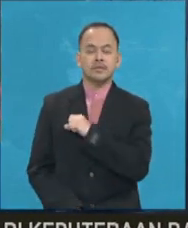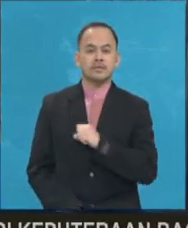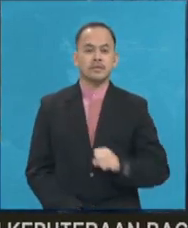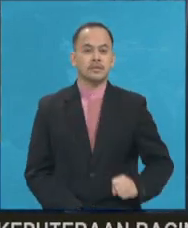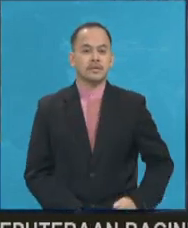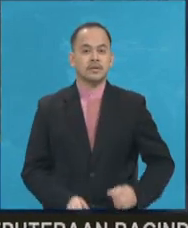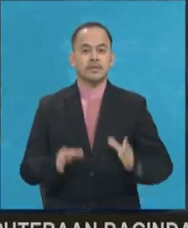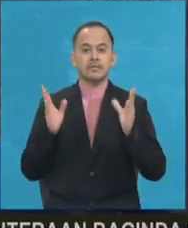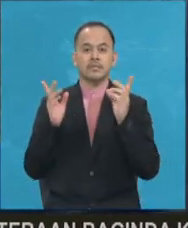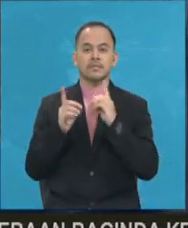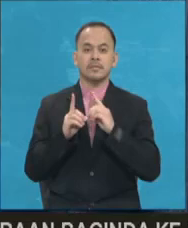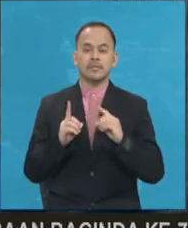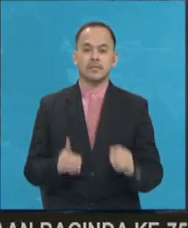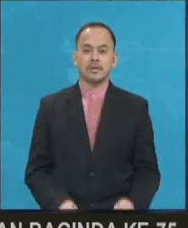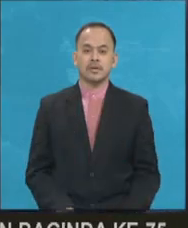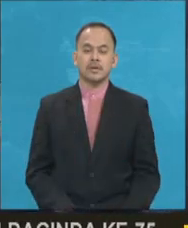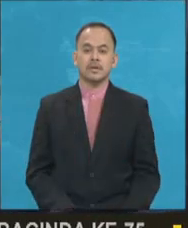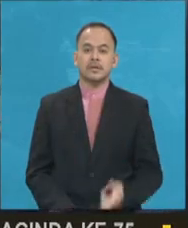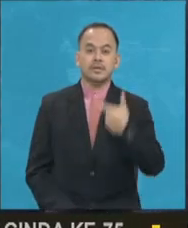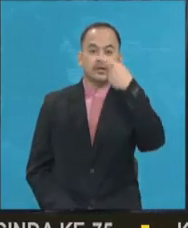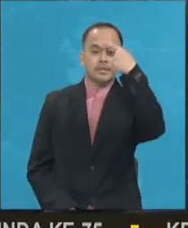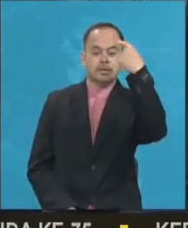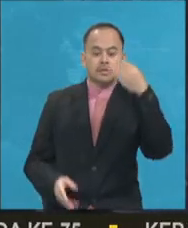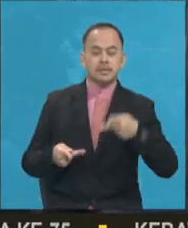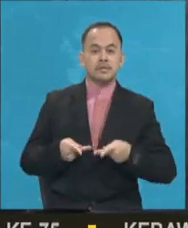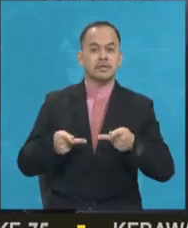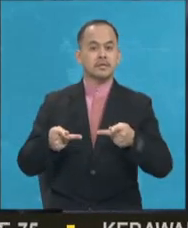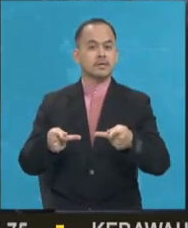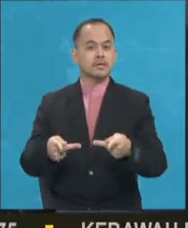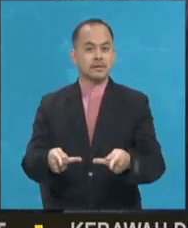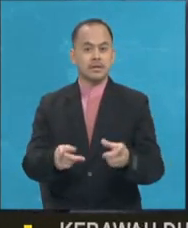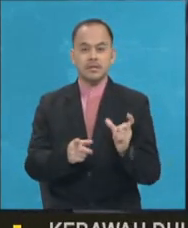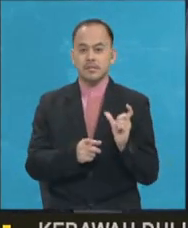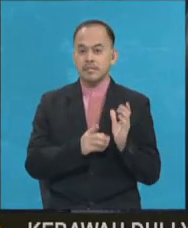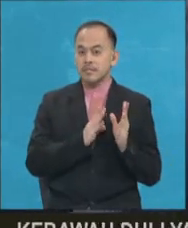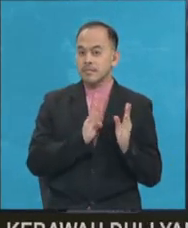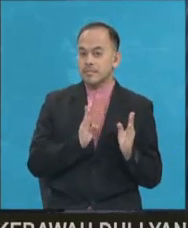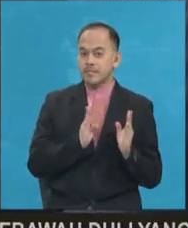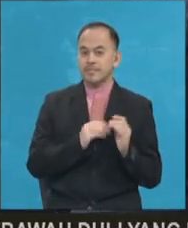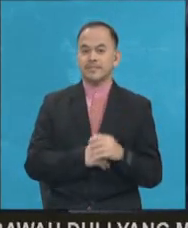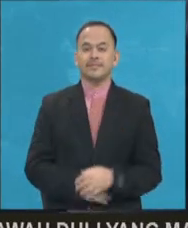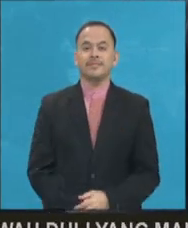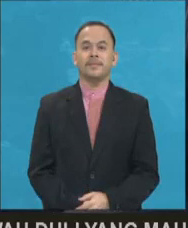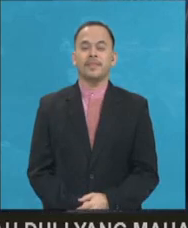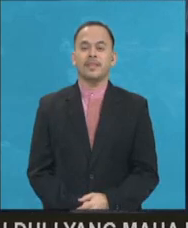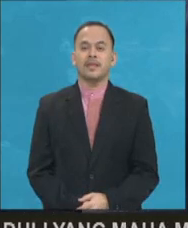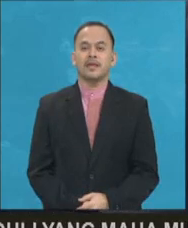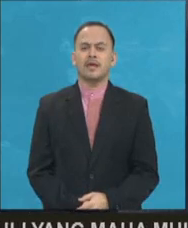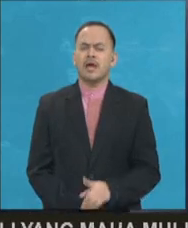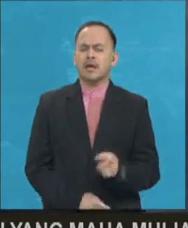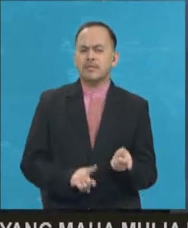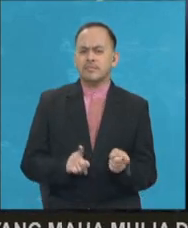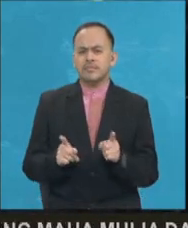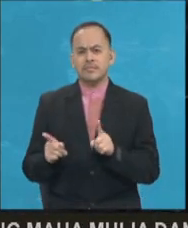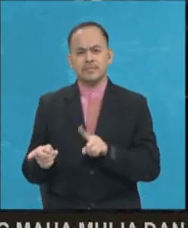di atas panggung arahan bintang kepada saya di mana ianya akan menjadi